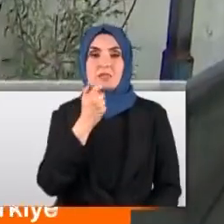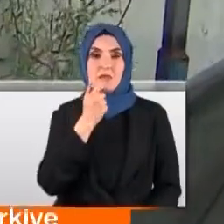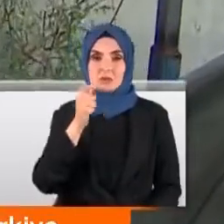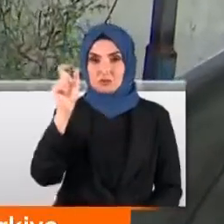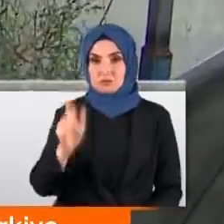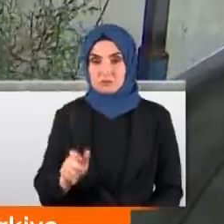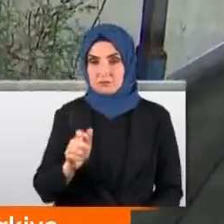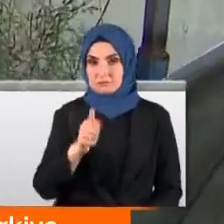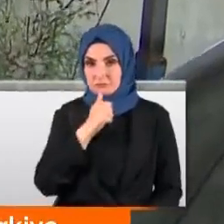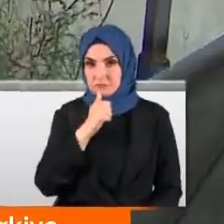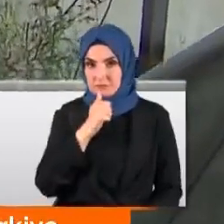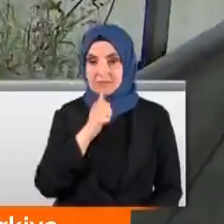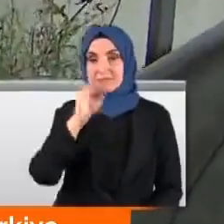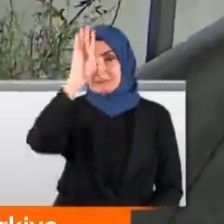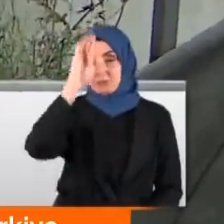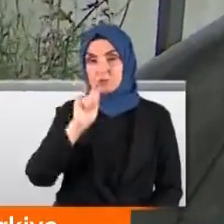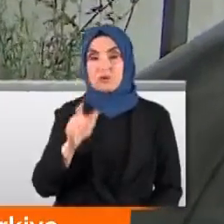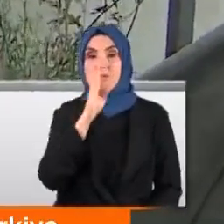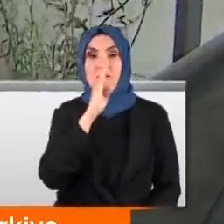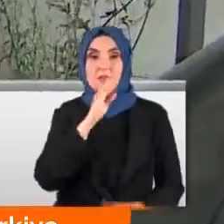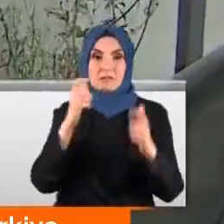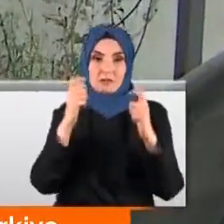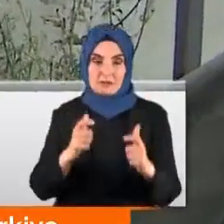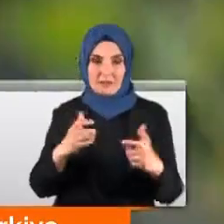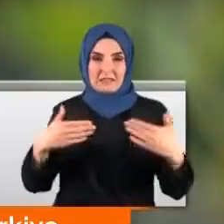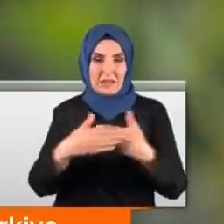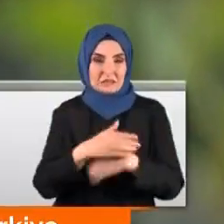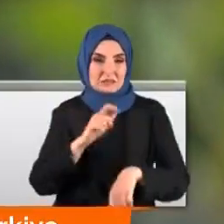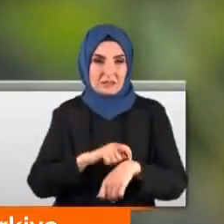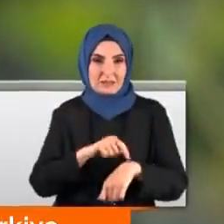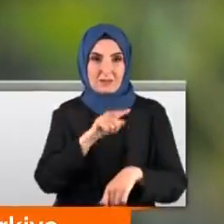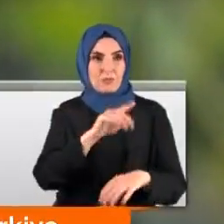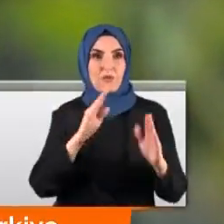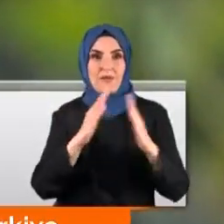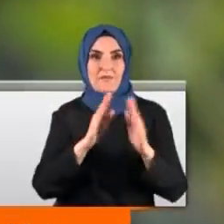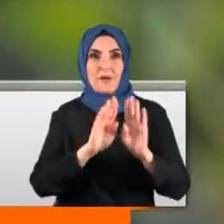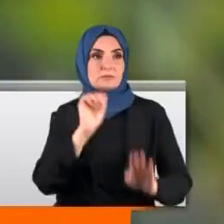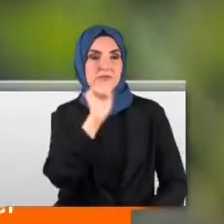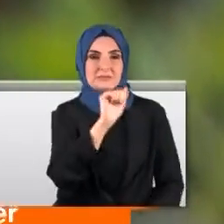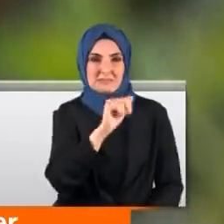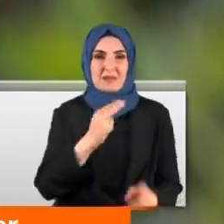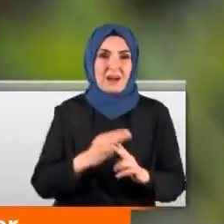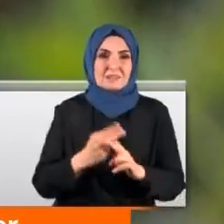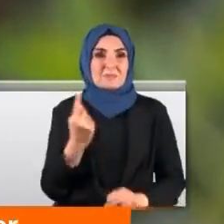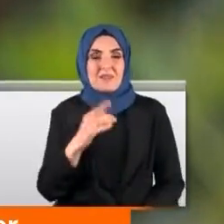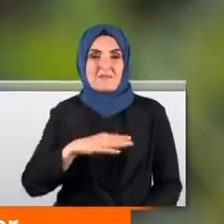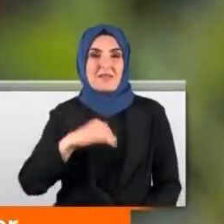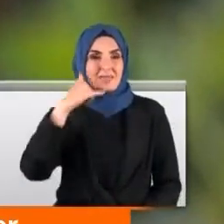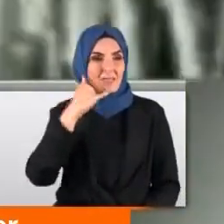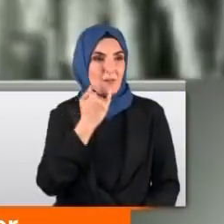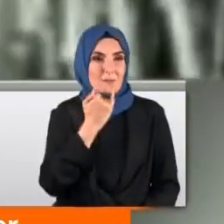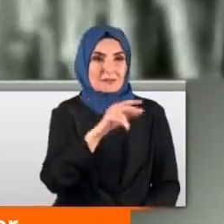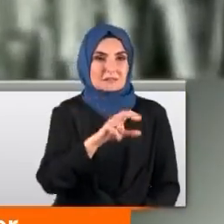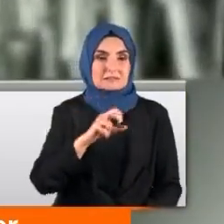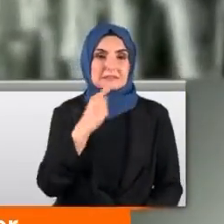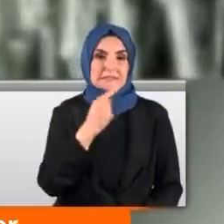Kağıthane'de çarşamba gece saatlerinde işte bu dairenin kapısını çaldı. Acil bir durum var. Telefonunuzu kullanabilir miyim dedi. Planı